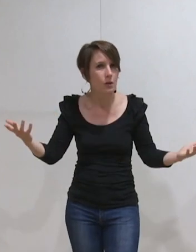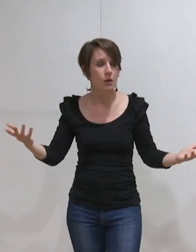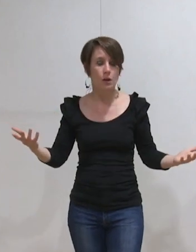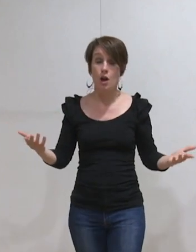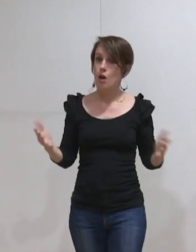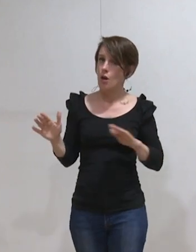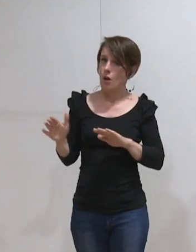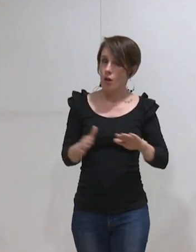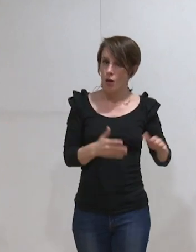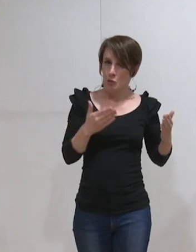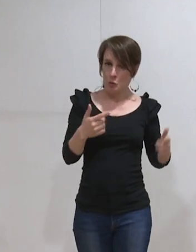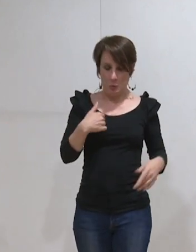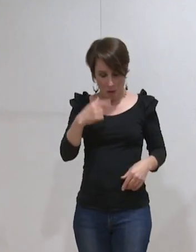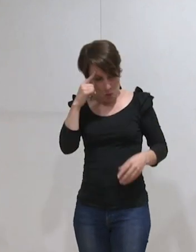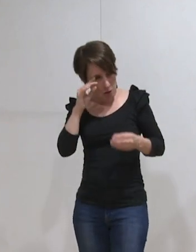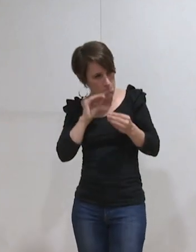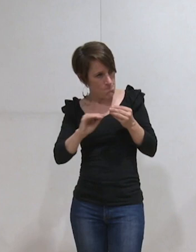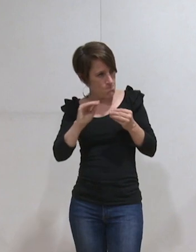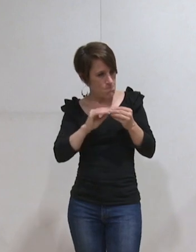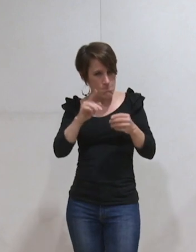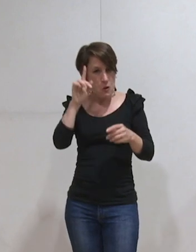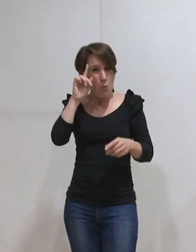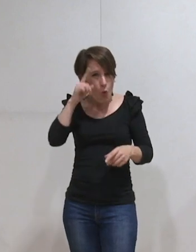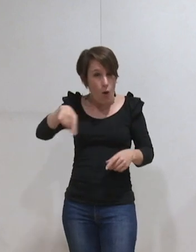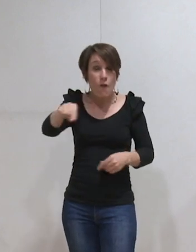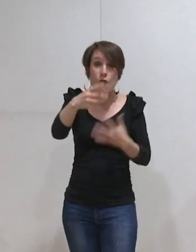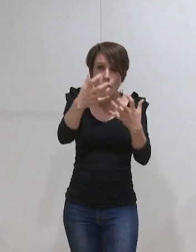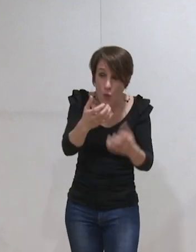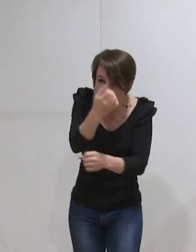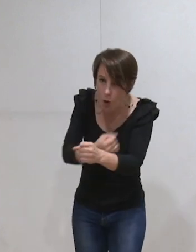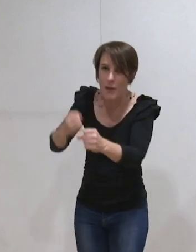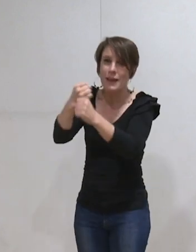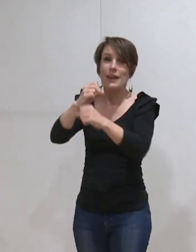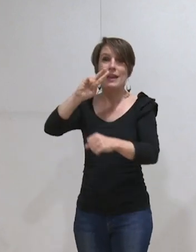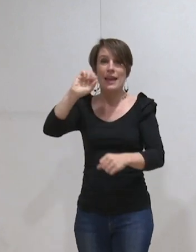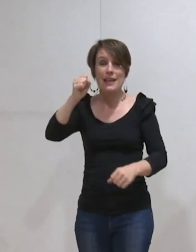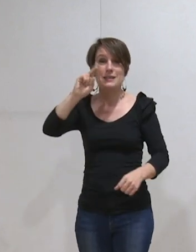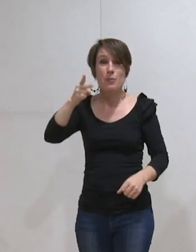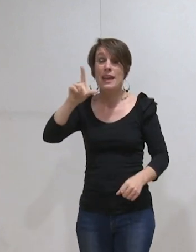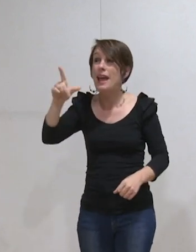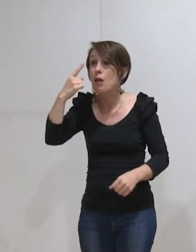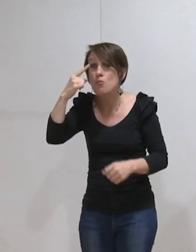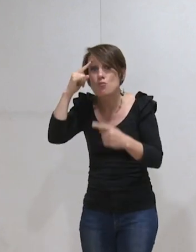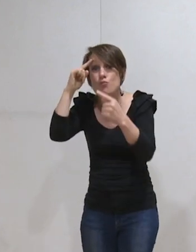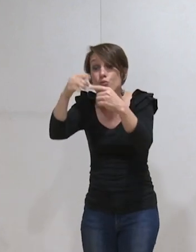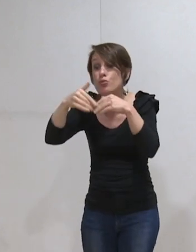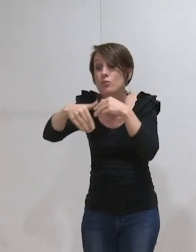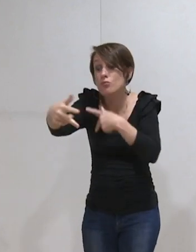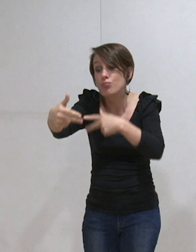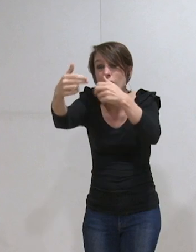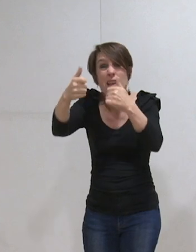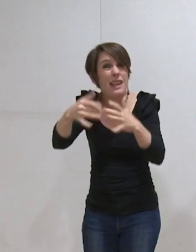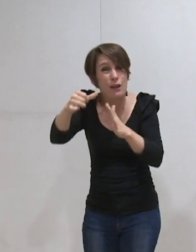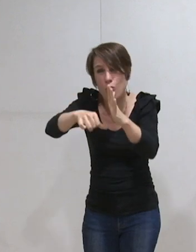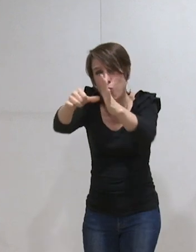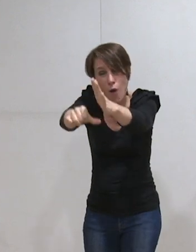pourquoi vous créez une SPL pour quelques mois quelques mois elle va durer quelques